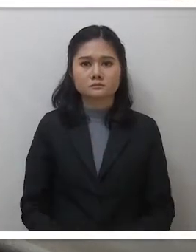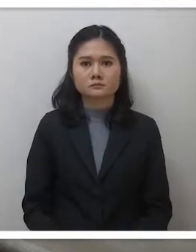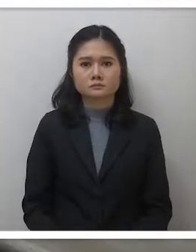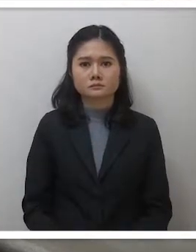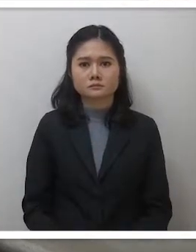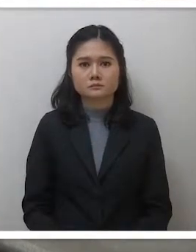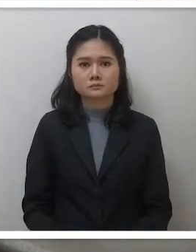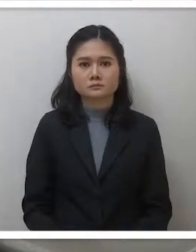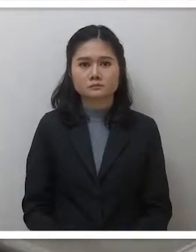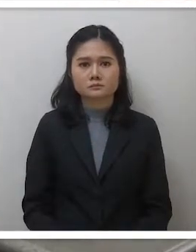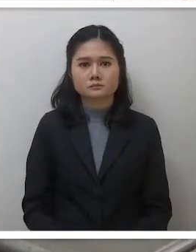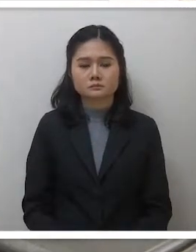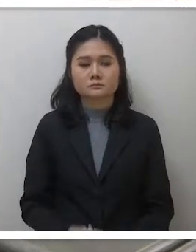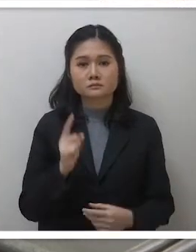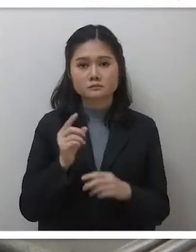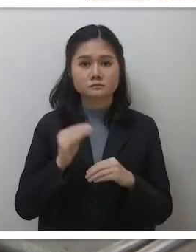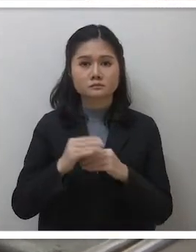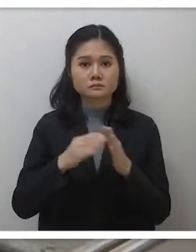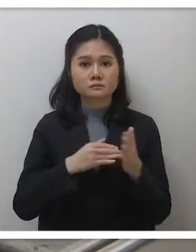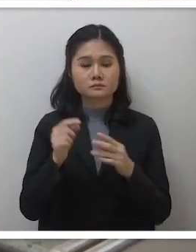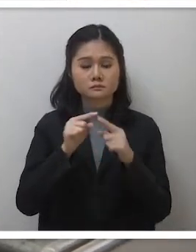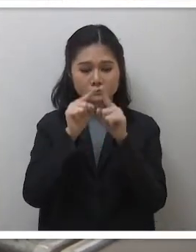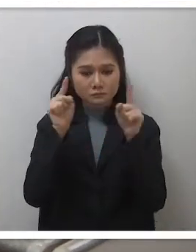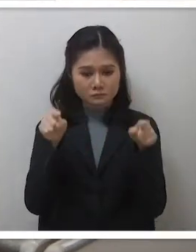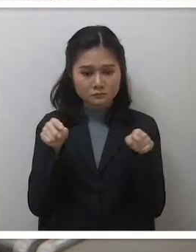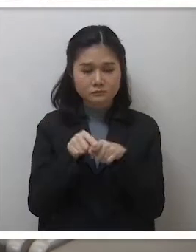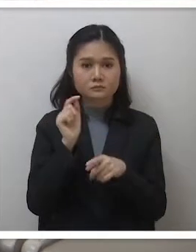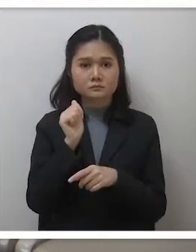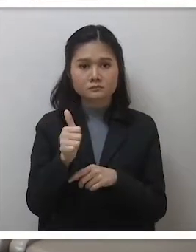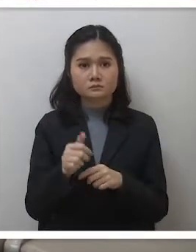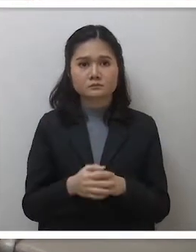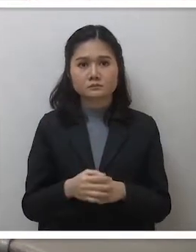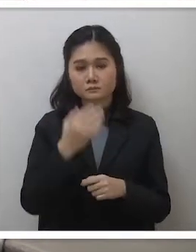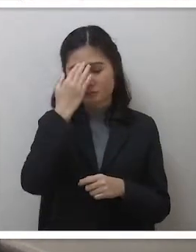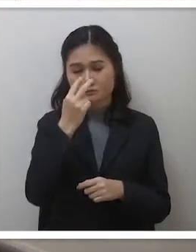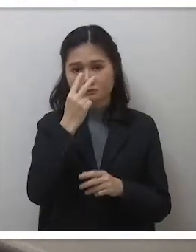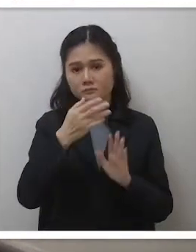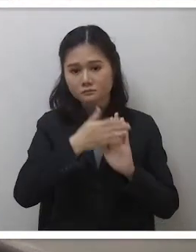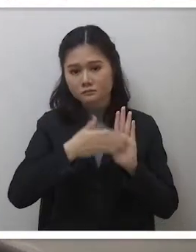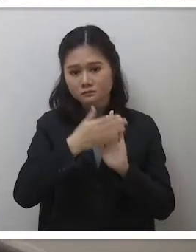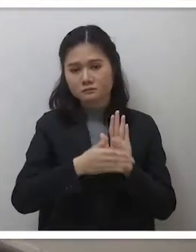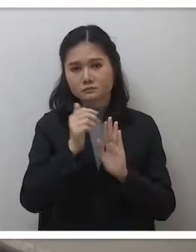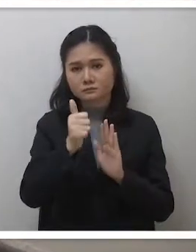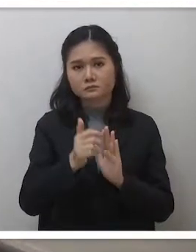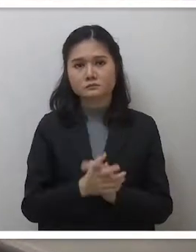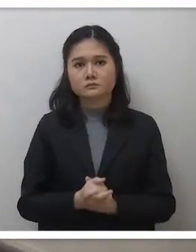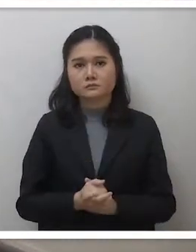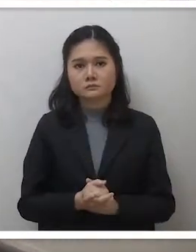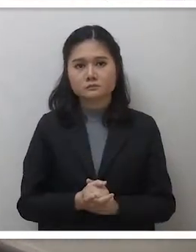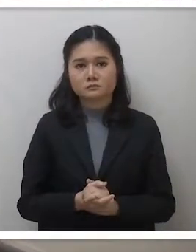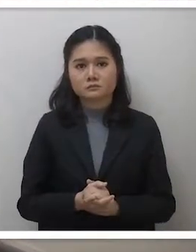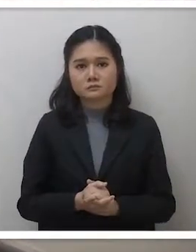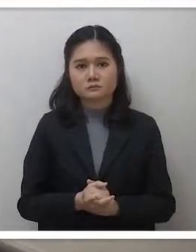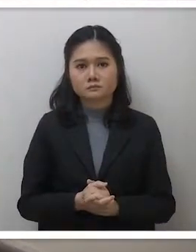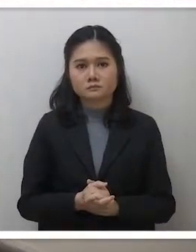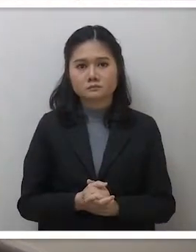จริงๆเราลงสีจากหน้าต่างนี้ก็ได้นะครับเราจะมองเห็นแบ็คกราวด์ด้วยโอ้ไม่ยอม